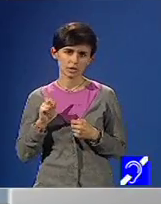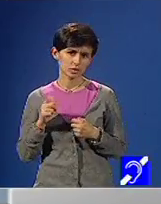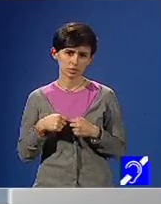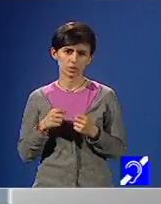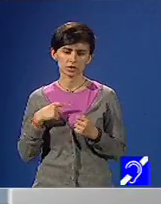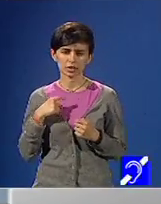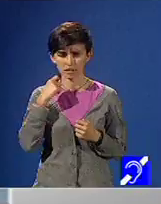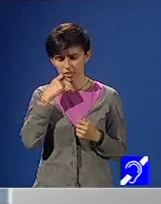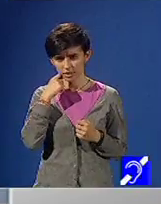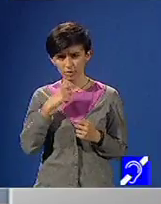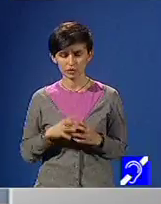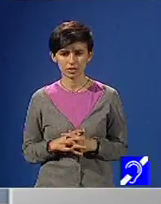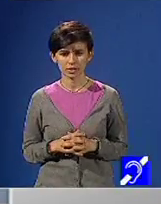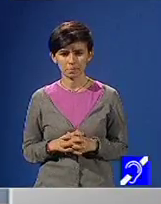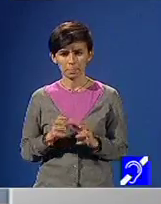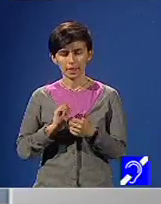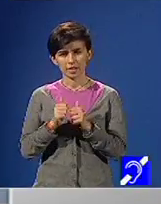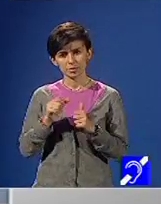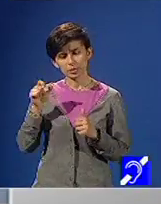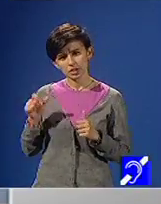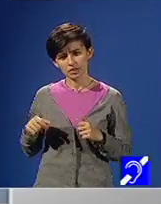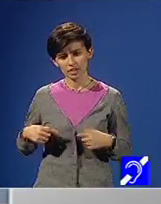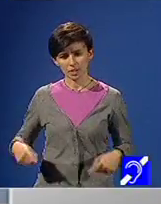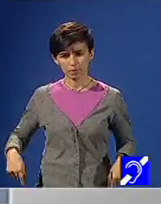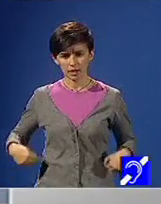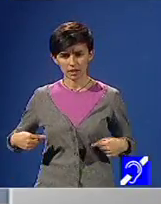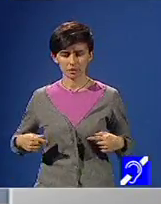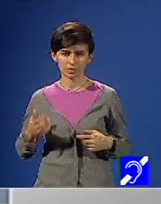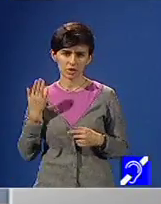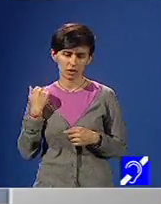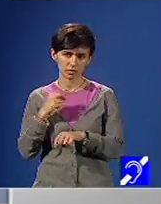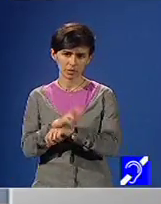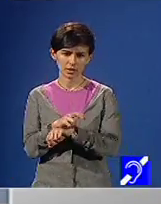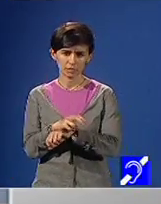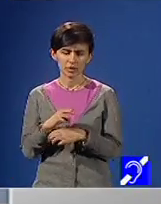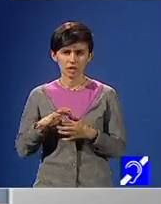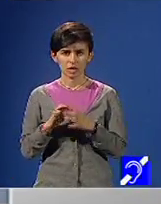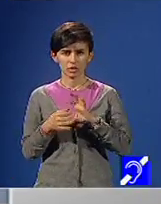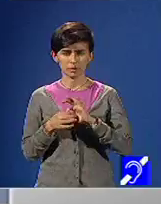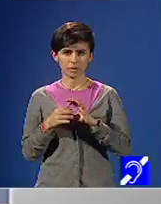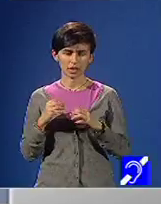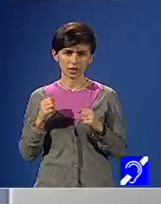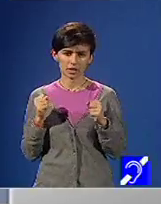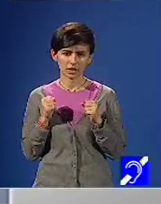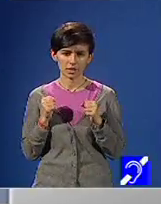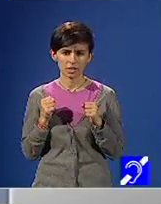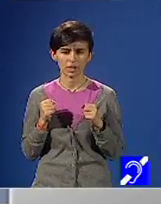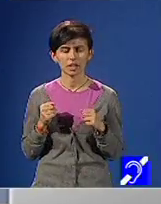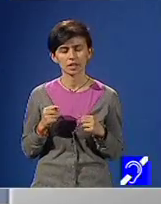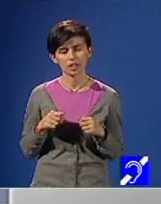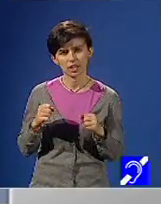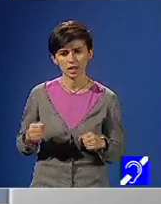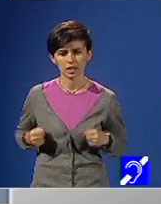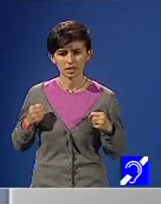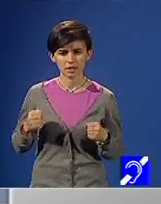Cluj. Sportivii paralimpici au avut participare, să nu uităm să spunem asta, și la Olimpiada de iarnă. Da. La ski, la snowboard,